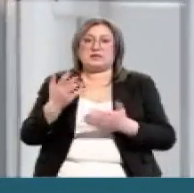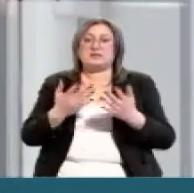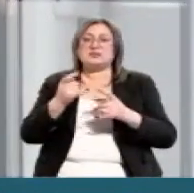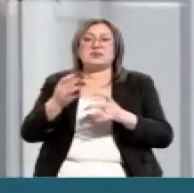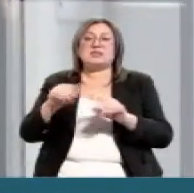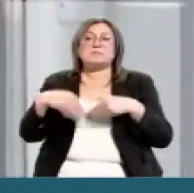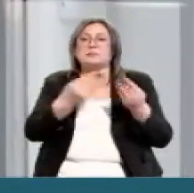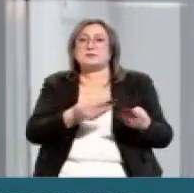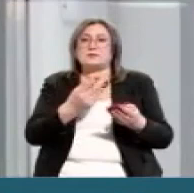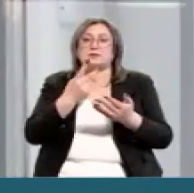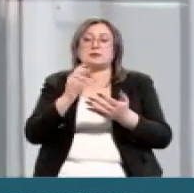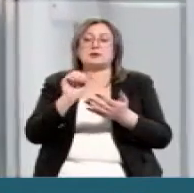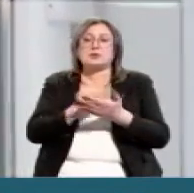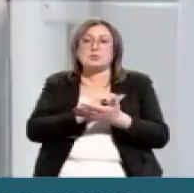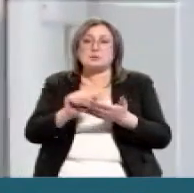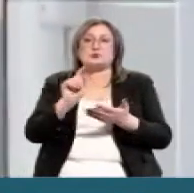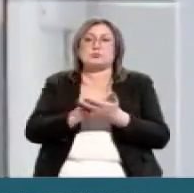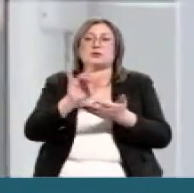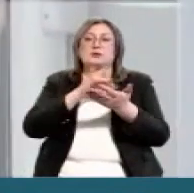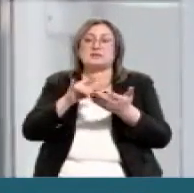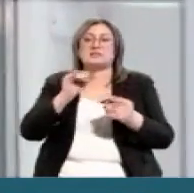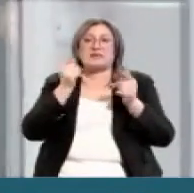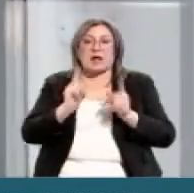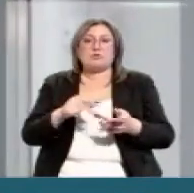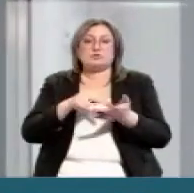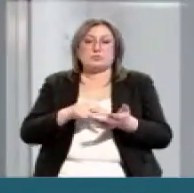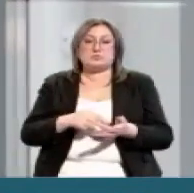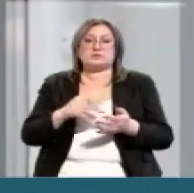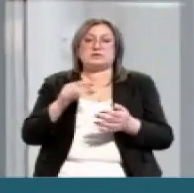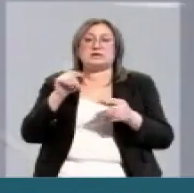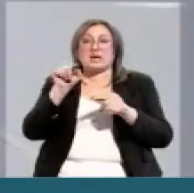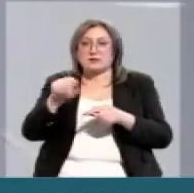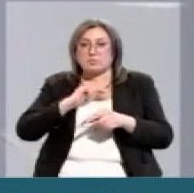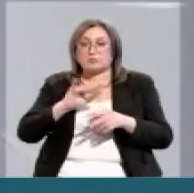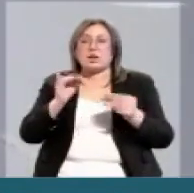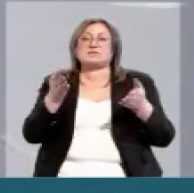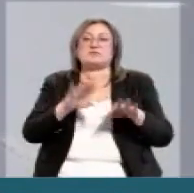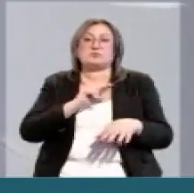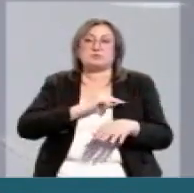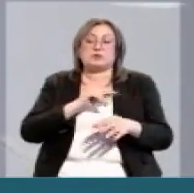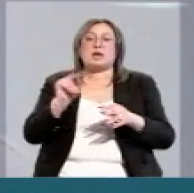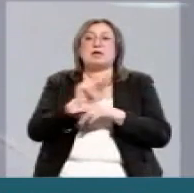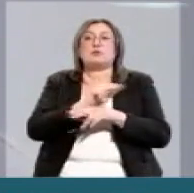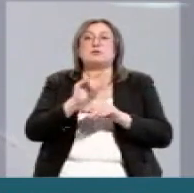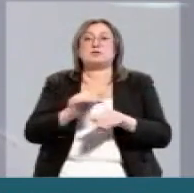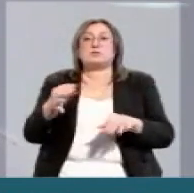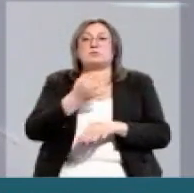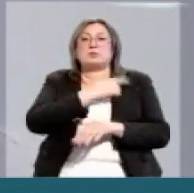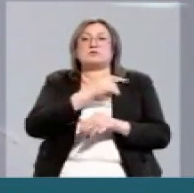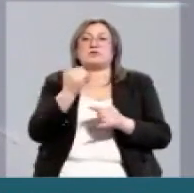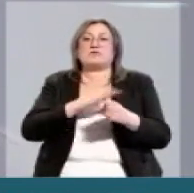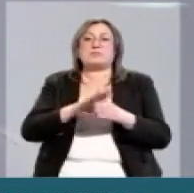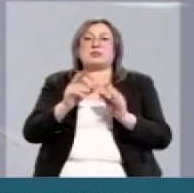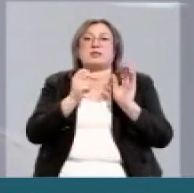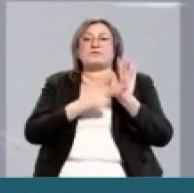предоставите документацию, чтобы посчитать реальную стоимость. Все предоставлено. Выполнено и оставшиеся работы. Ремонт детской областной больницы на сегодня выполнен